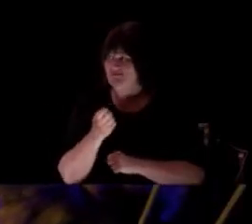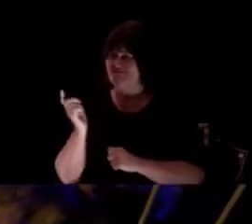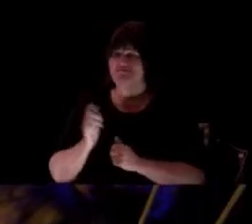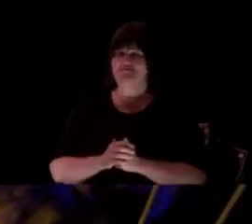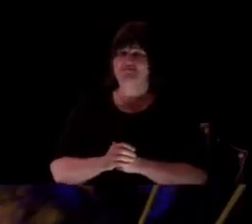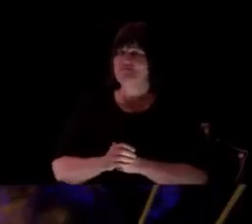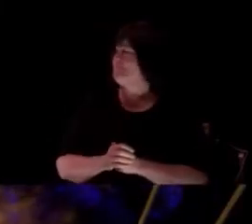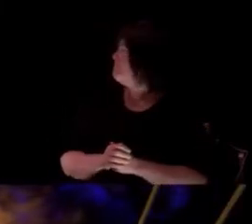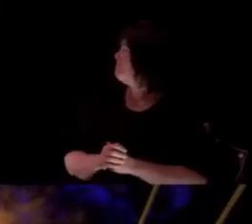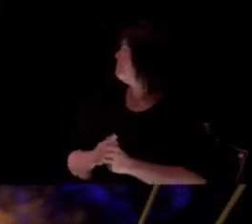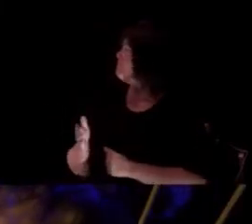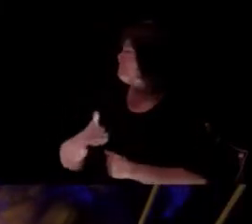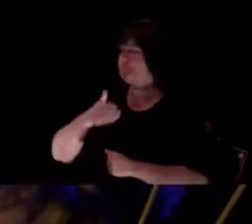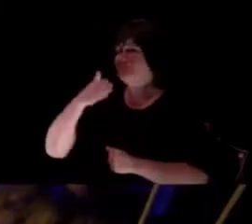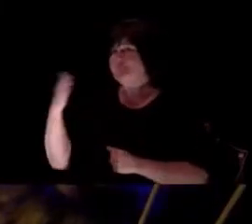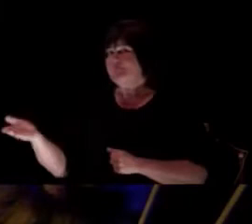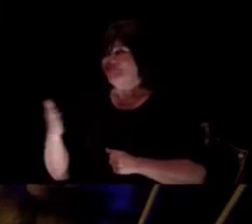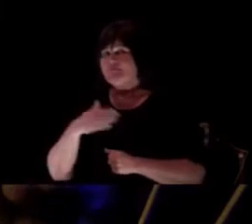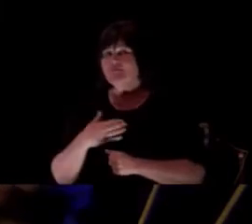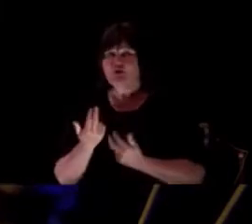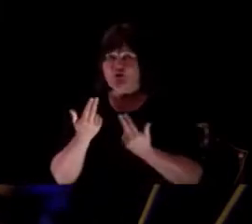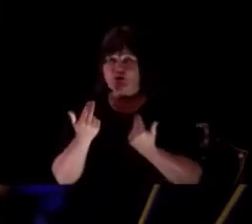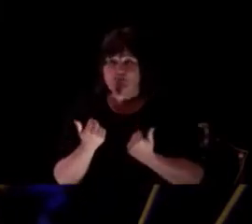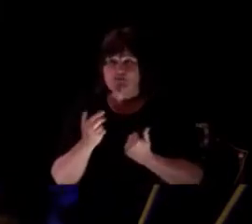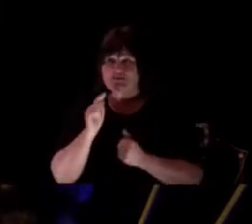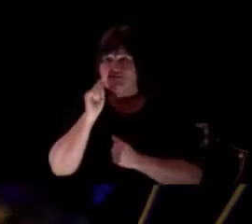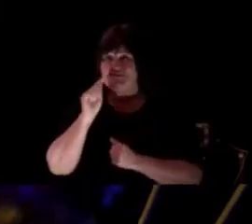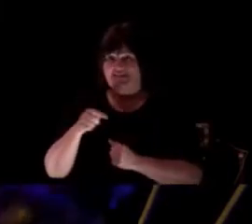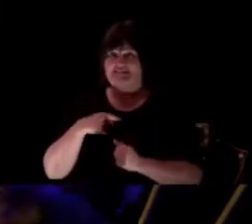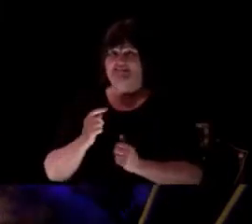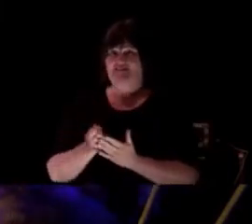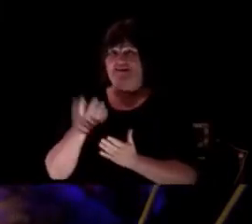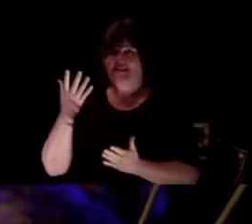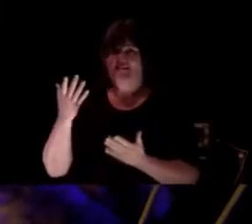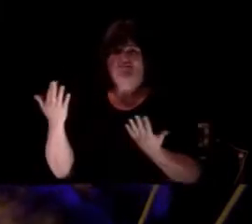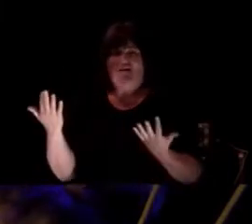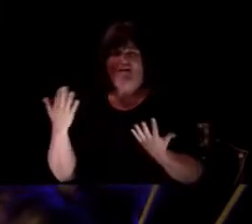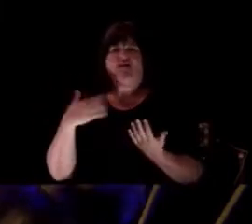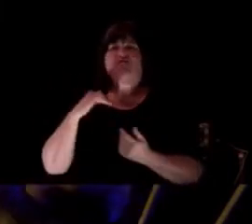Apropos ydmykhet, så neste verdien ydmykhet.